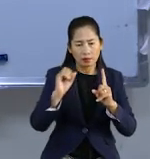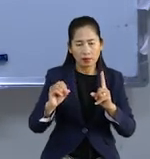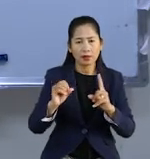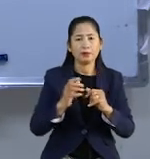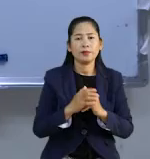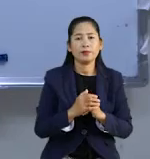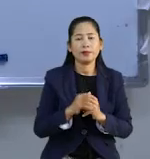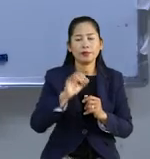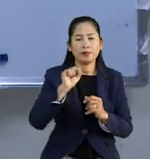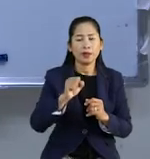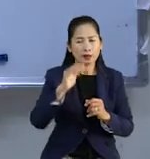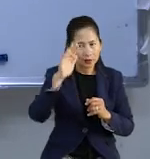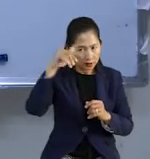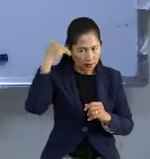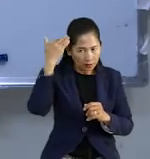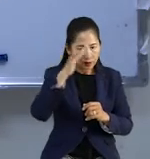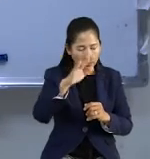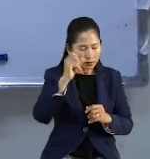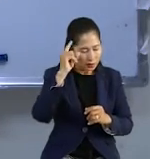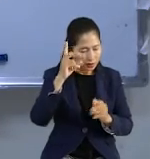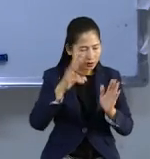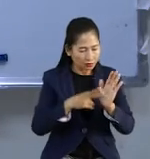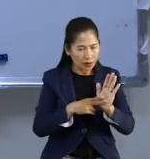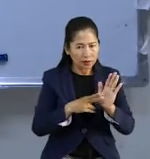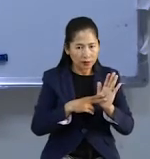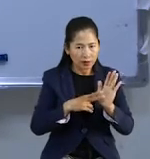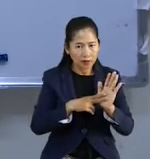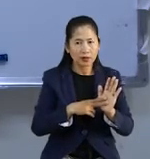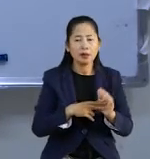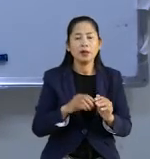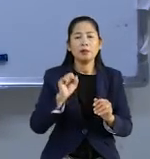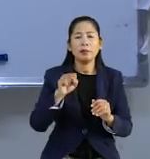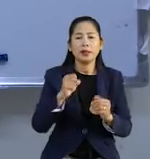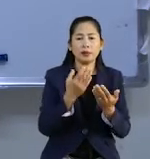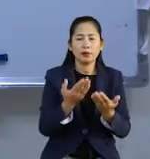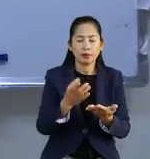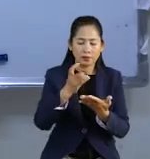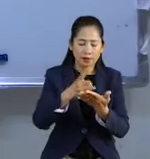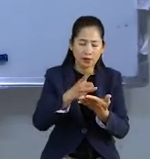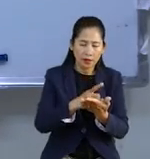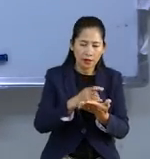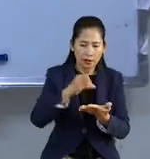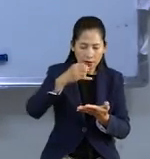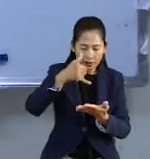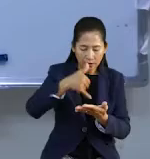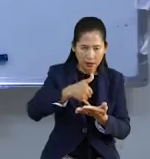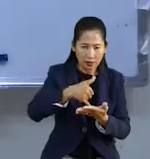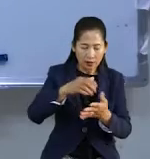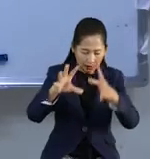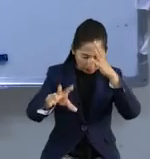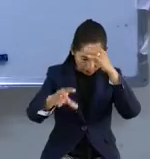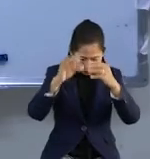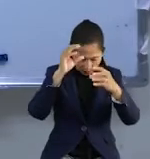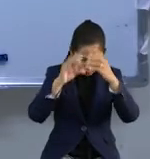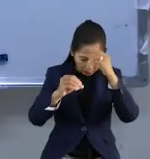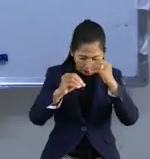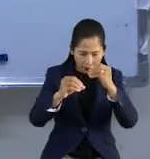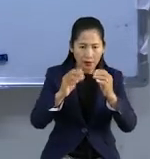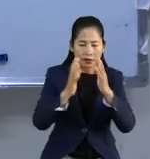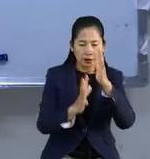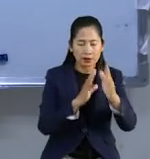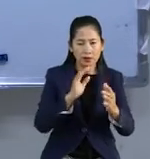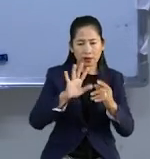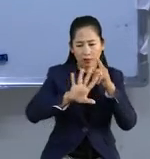បាបាទសង្ឃឹមថាកូនយល់បានច្បាស់ណាកូនណាបាទអញ្ចឹងមេរៀនរបស់យើងនៅថ្ងៃនេះគឺយើងរៀនអំពីស